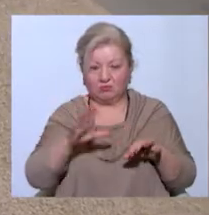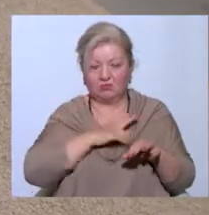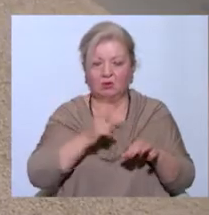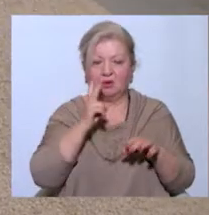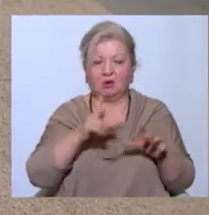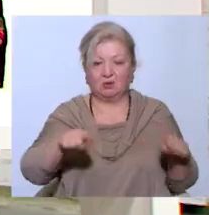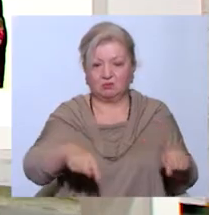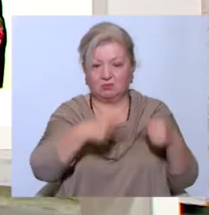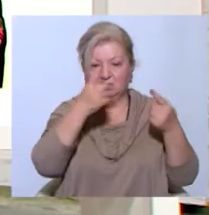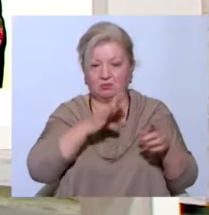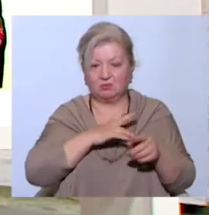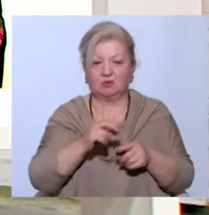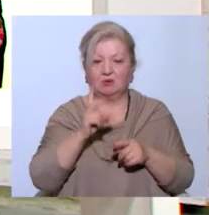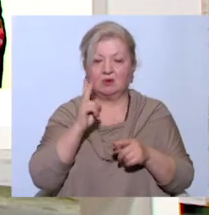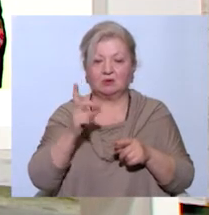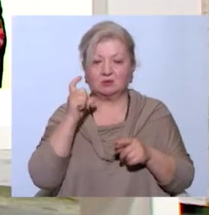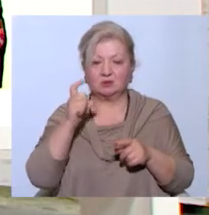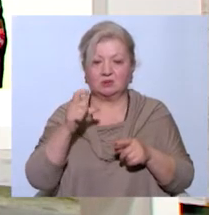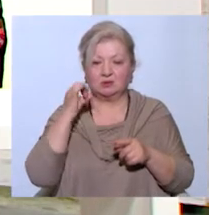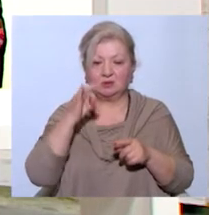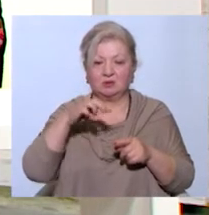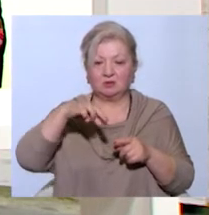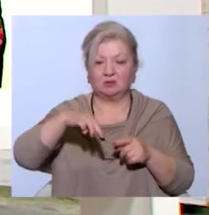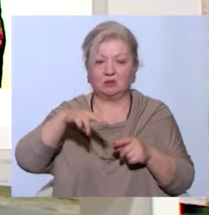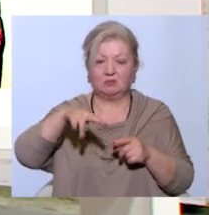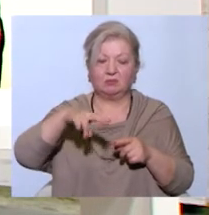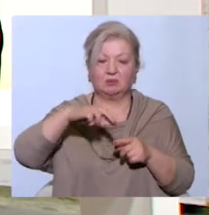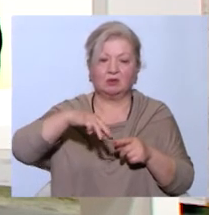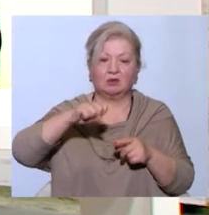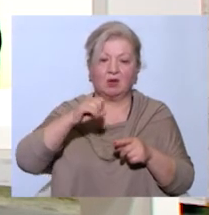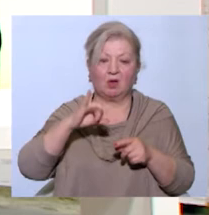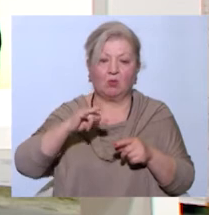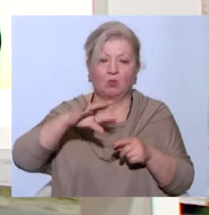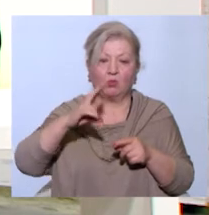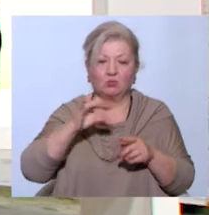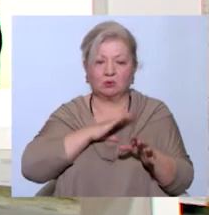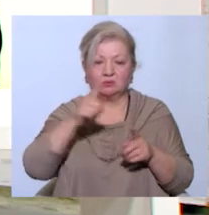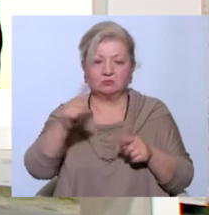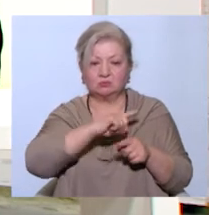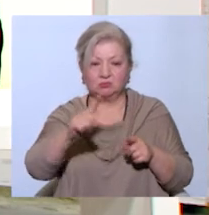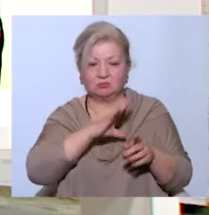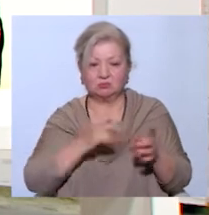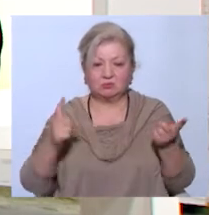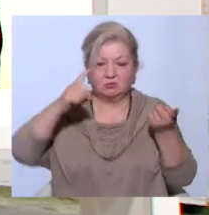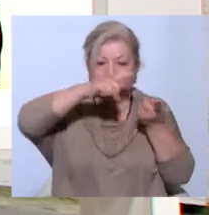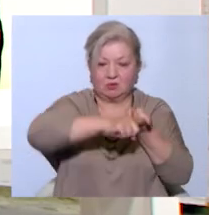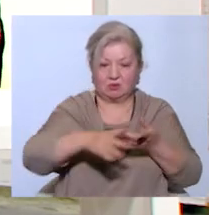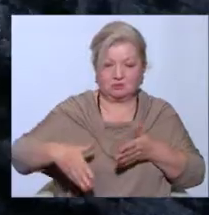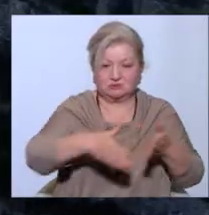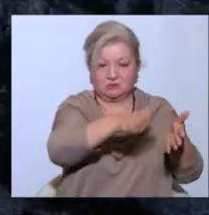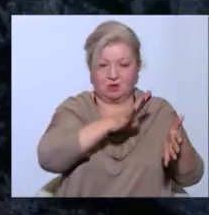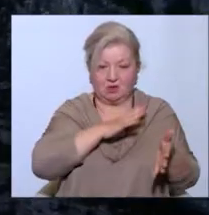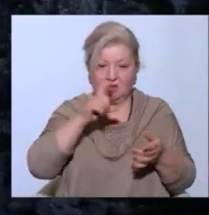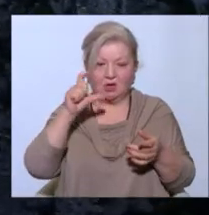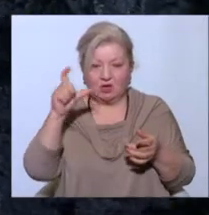კეიპტაუნი, რომელიც გახლდათ დამაკავშირებელი ჭიშკარი შიდა ტერიტორიებისთვის, აფრიკის შიდა ტერიტორიებისა